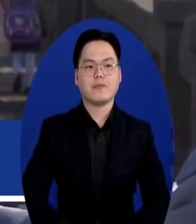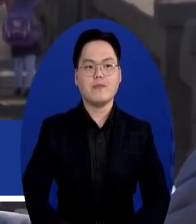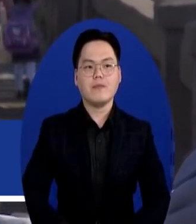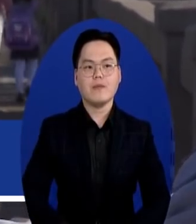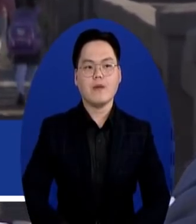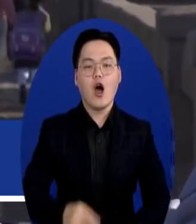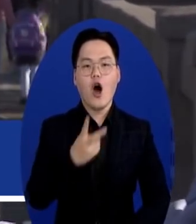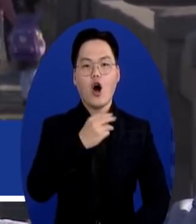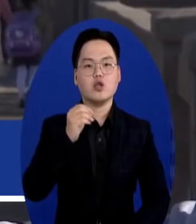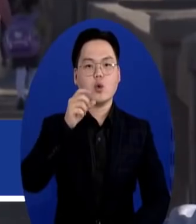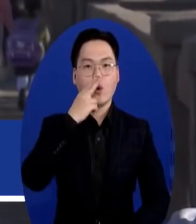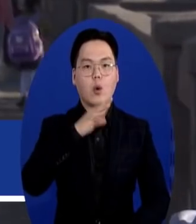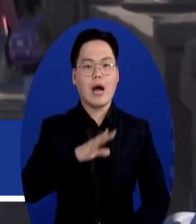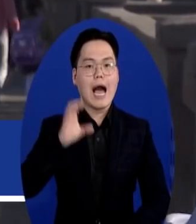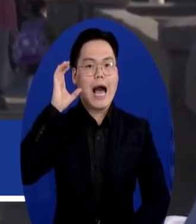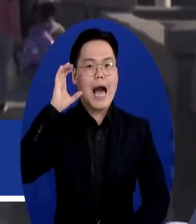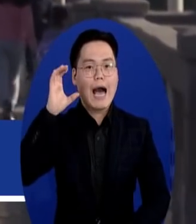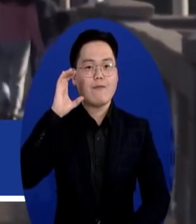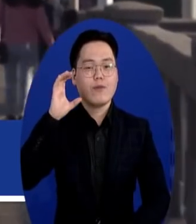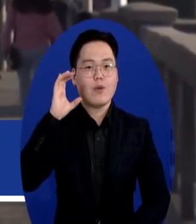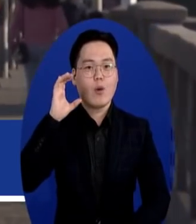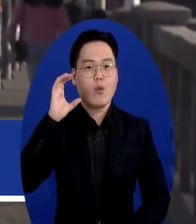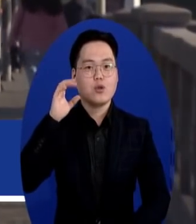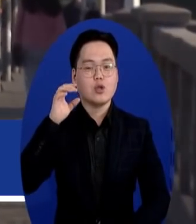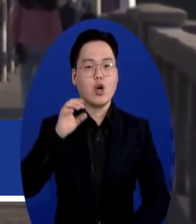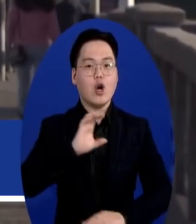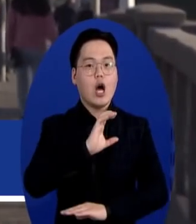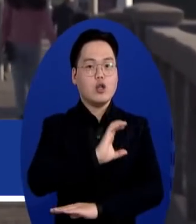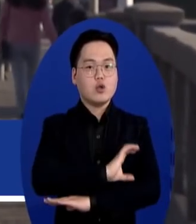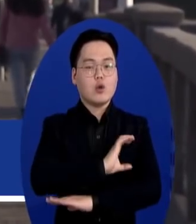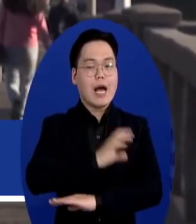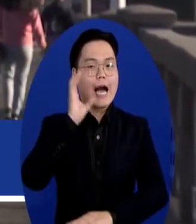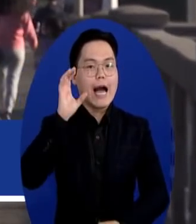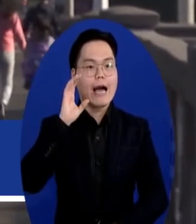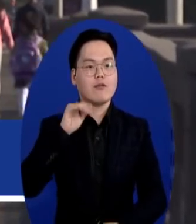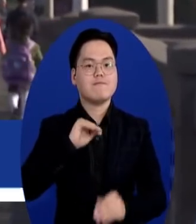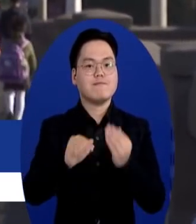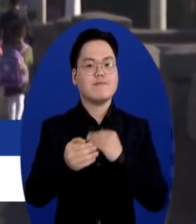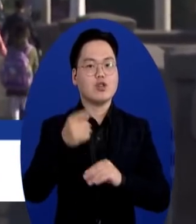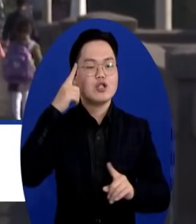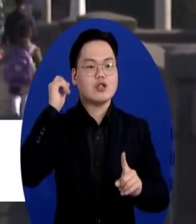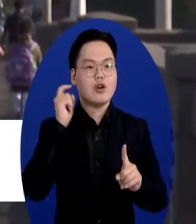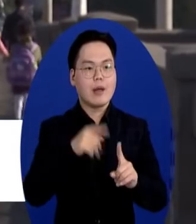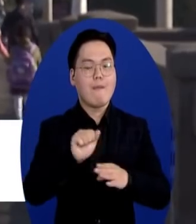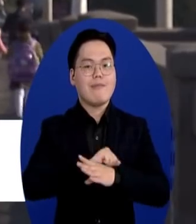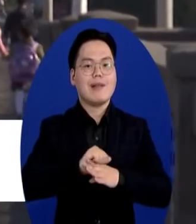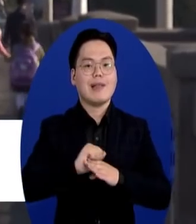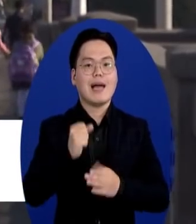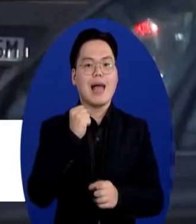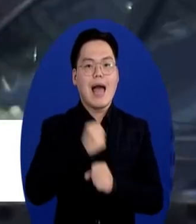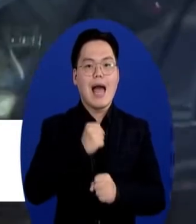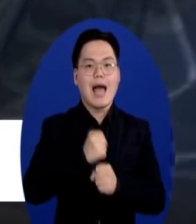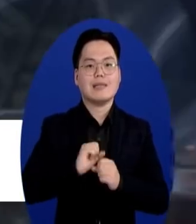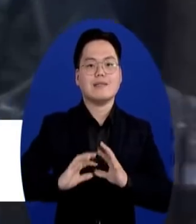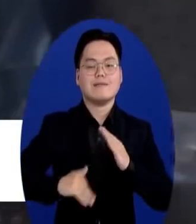бол 200 хүртэл автобусыг сургуулийн автобусыг явуулъя гэсэн ийм зорилго чиглэл тавиад бол бас бэлтгэл ажлууд бол хангагтаад явж